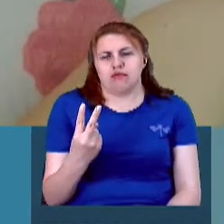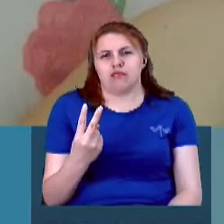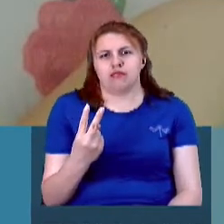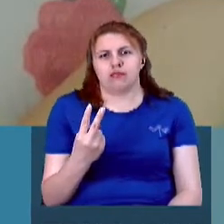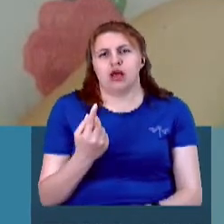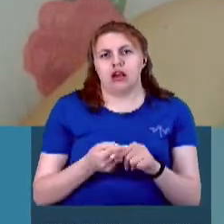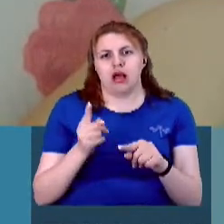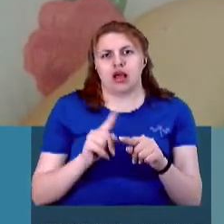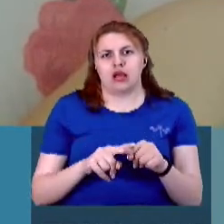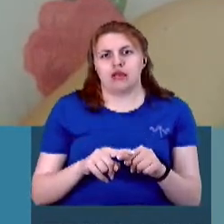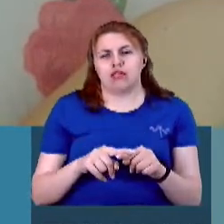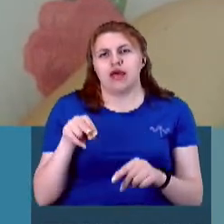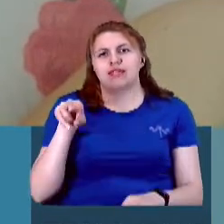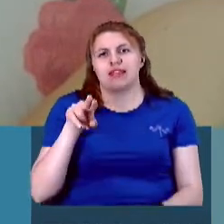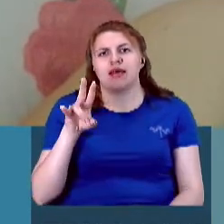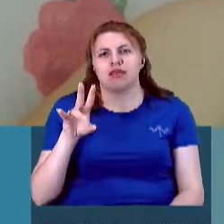Це привіт з ДНР,